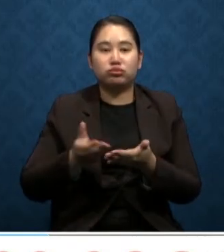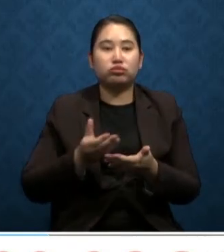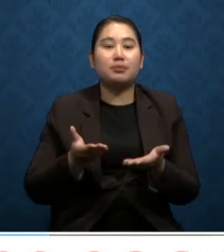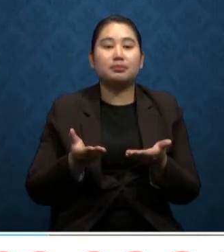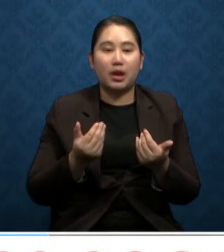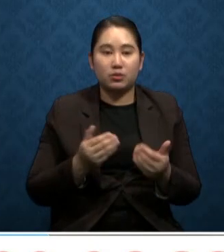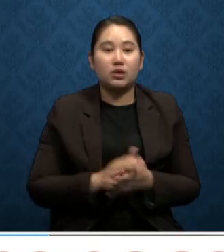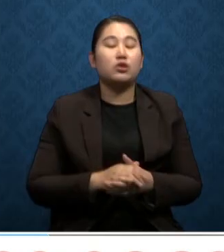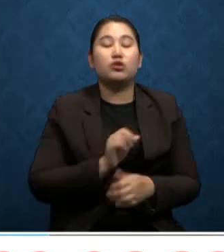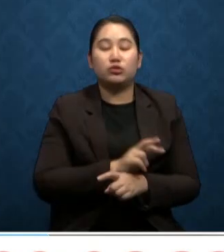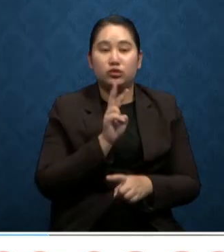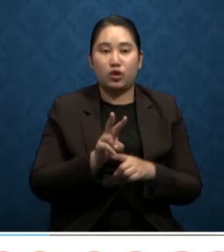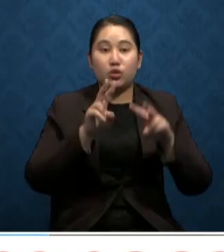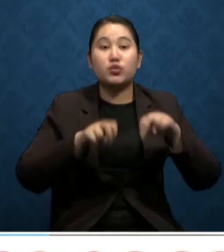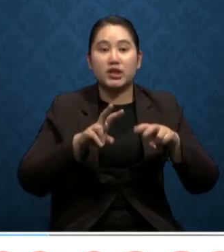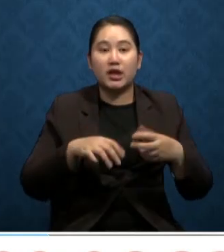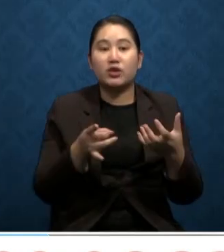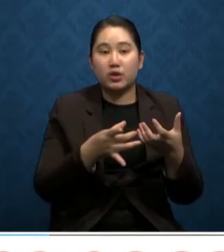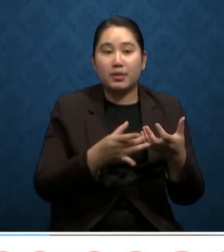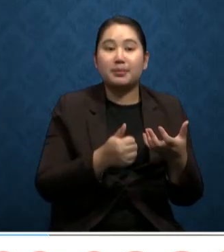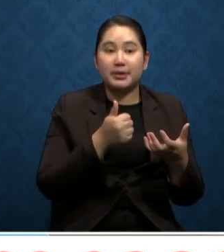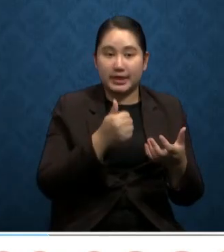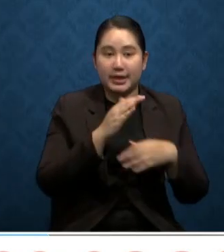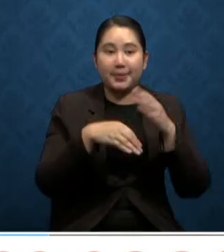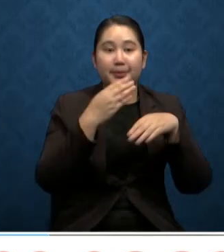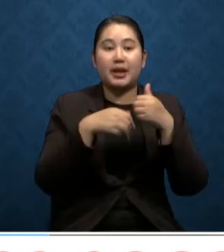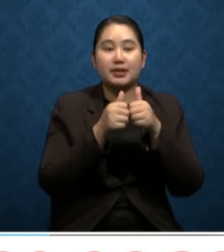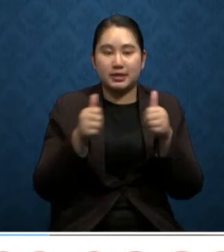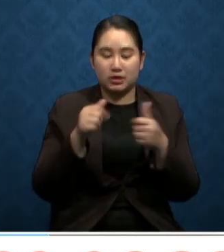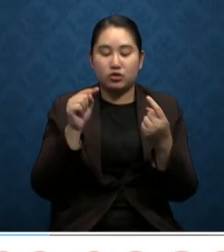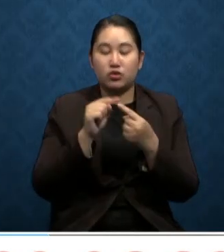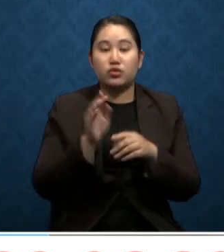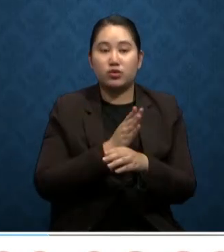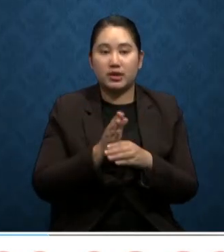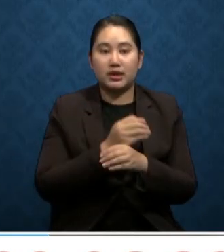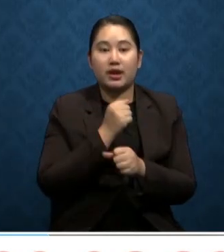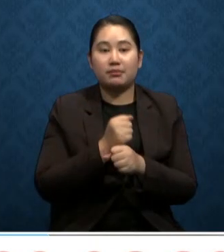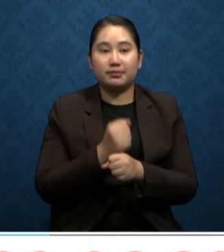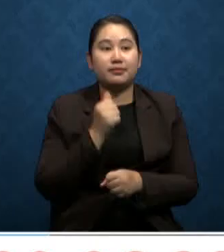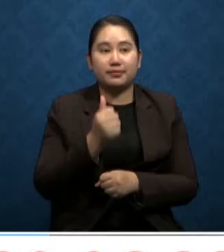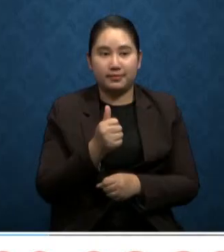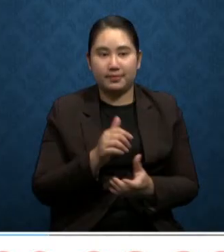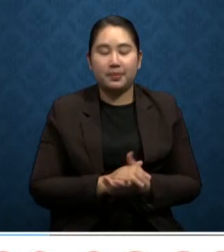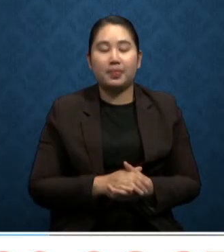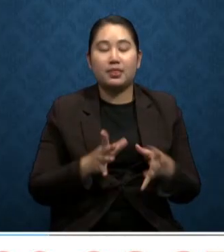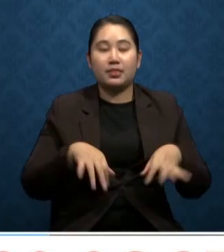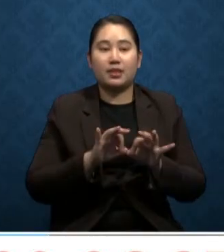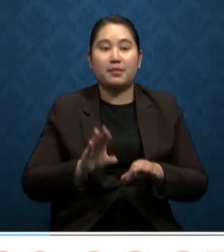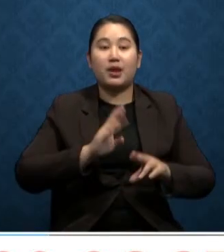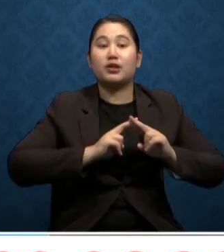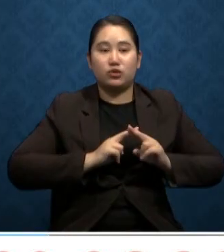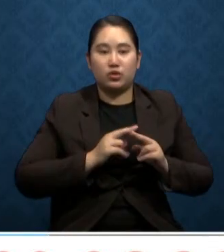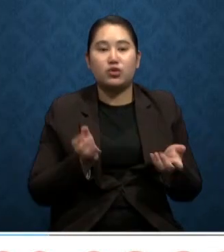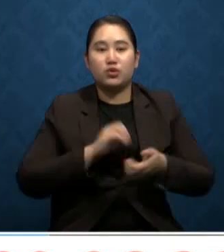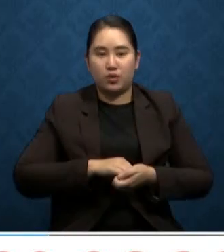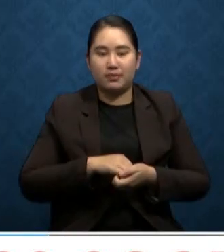วิจัยที่มีคุณภาพอยู่แล้วสามารถที่จะนำไปใช้ในเชิงพาณิชย์ได้มากขึ้นโดยจะมีภาคเอกชนเข้า